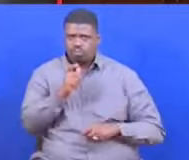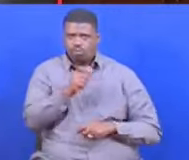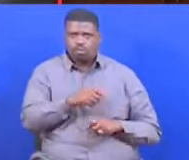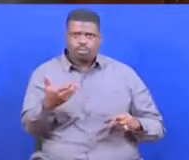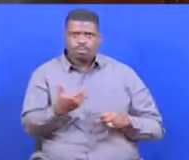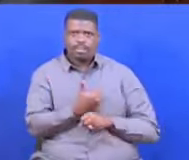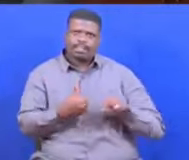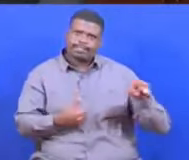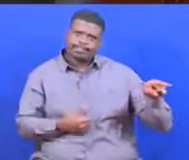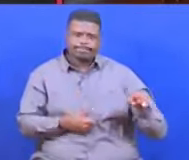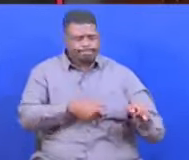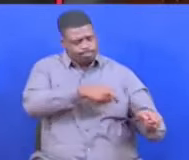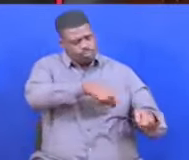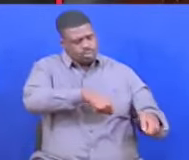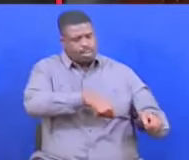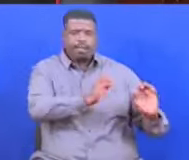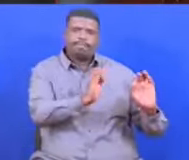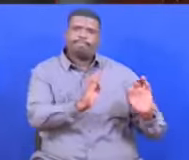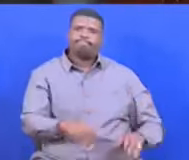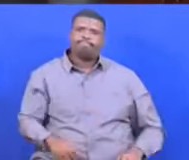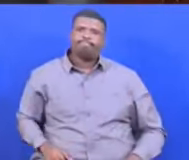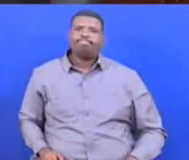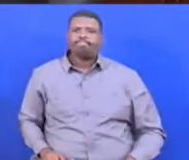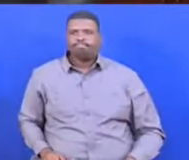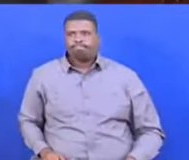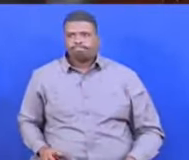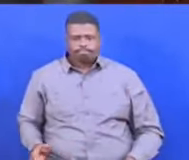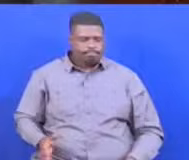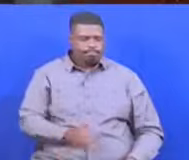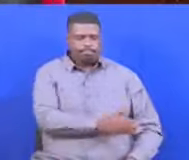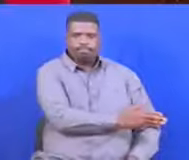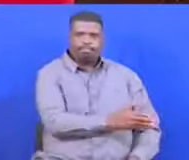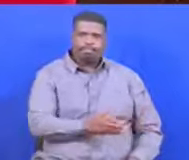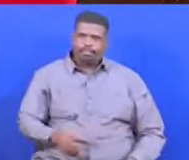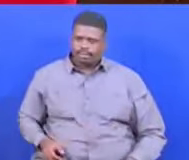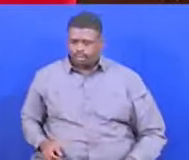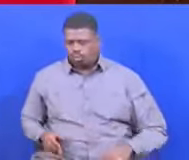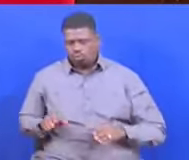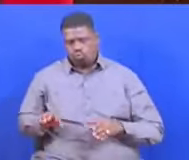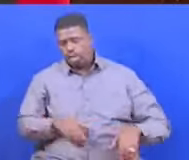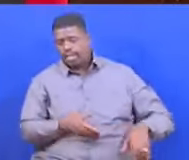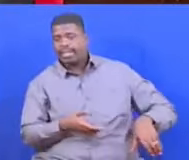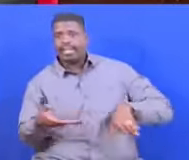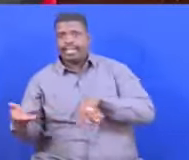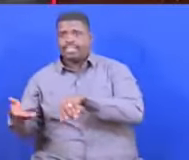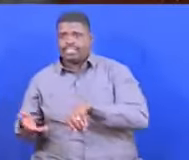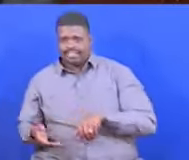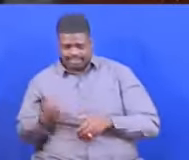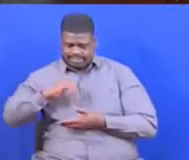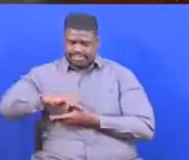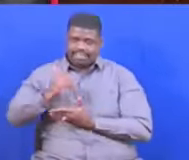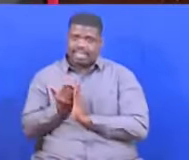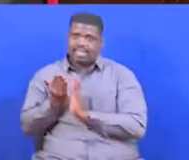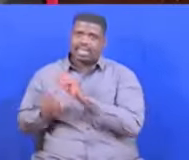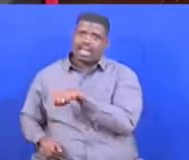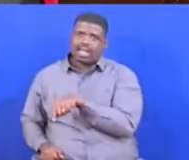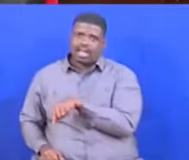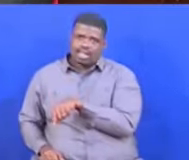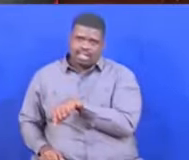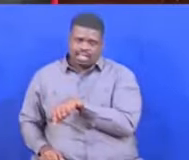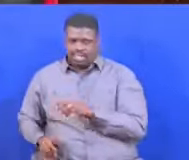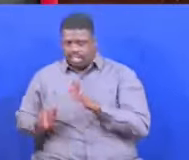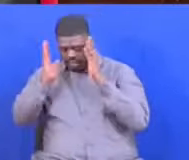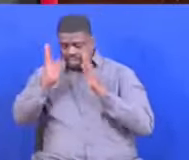kulima. Mheshimiwa spika, sekta ya umwagiliaji. Sekta ya umwagiliaji,